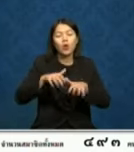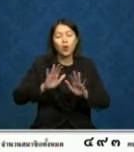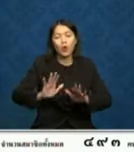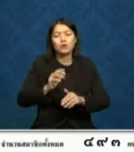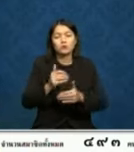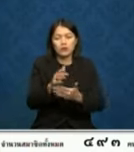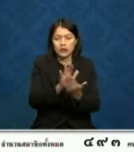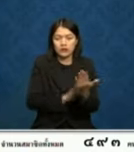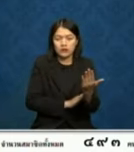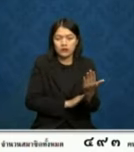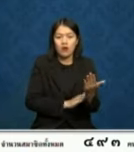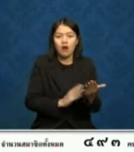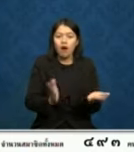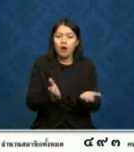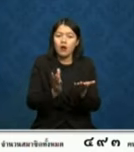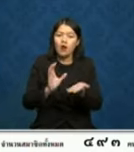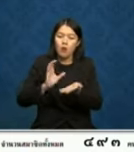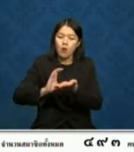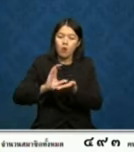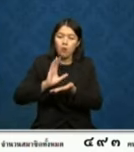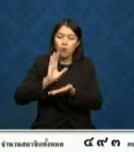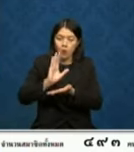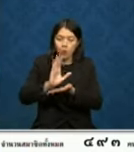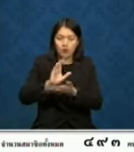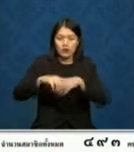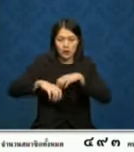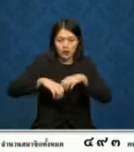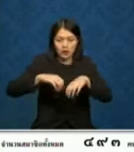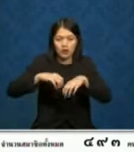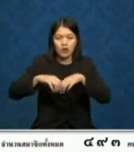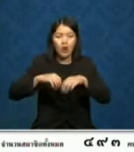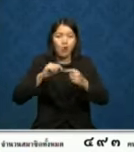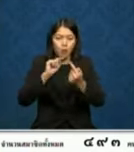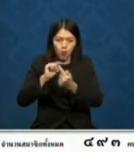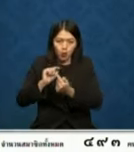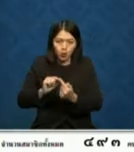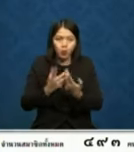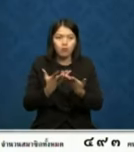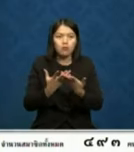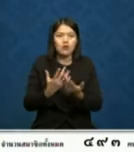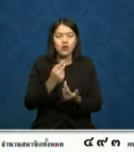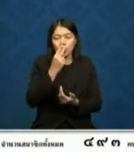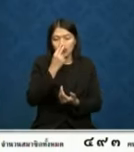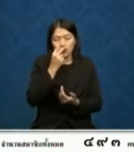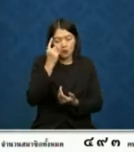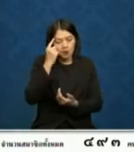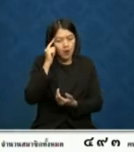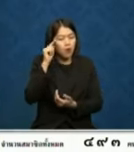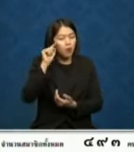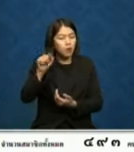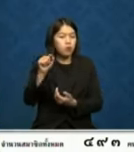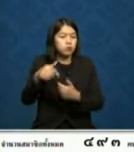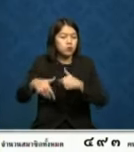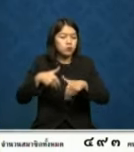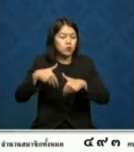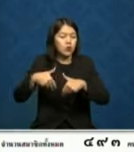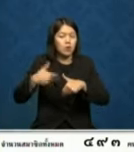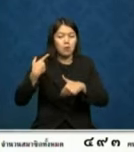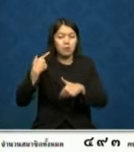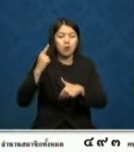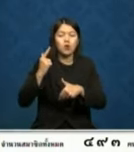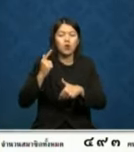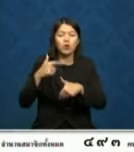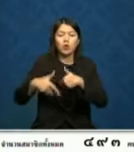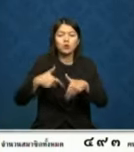ชนในประเทศขอให้ท่านใช้งบประมาณของท่านเป็นไปด้วยความเหมาะสสมยึดถือผลประโยชน์สาธารณะและประโยชน์